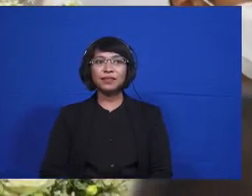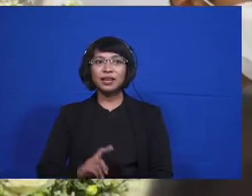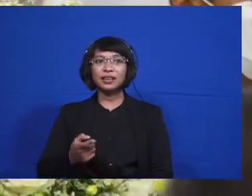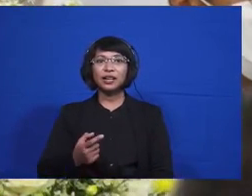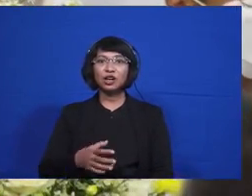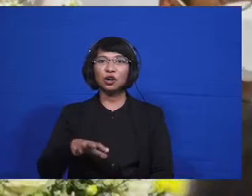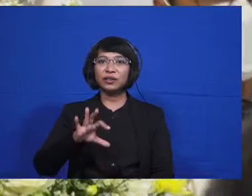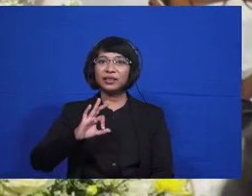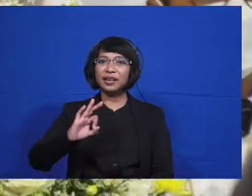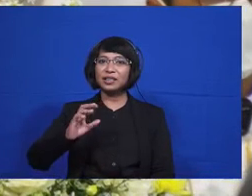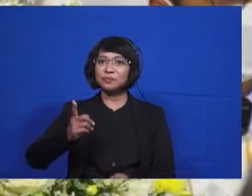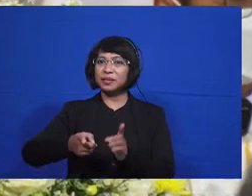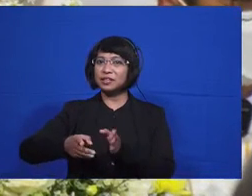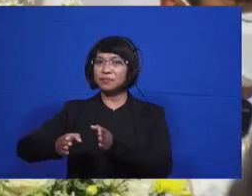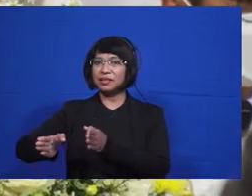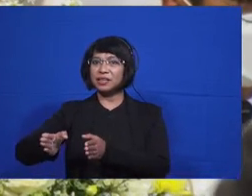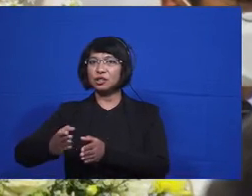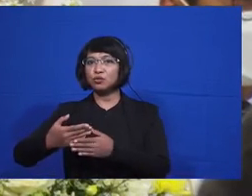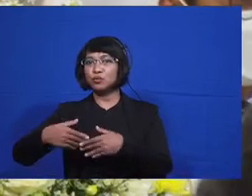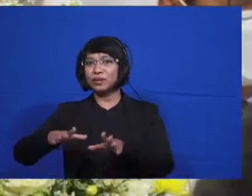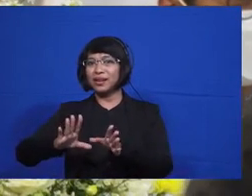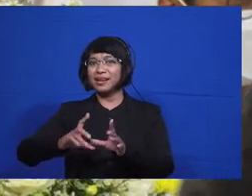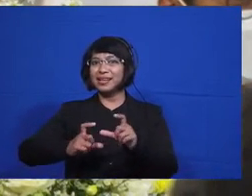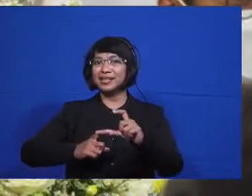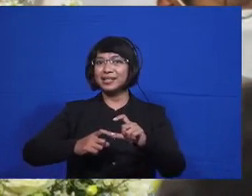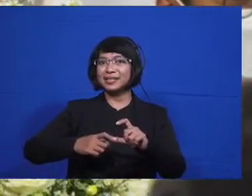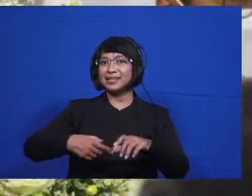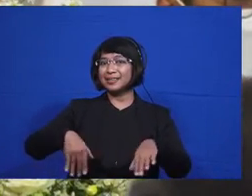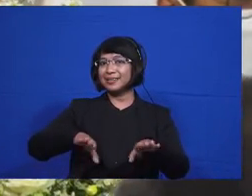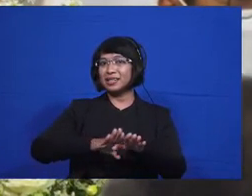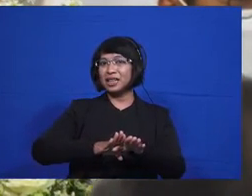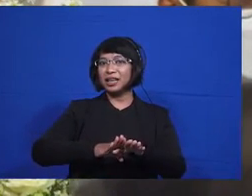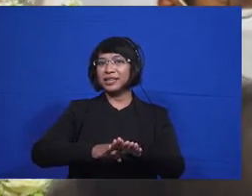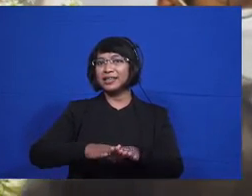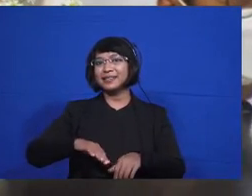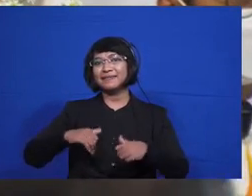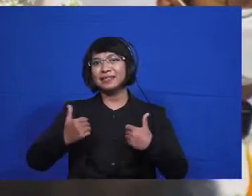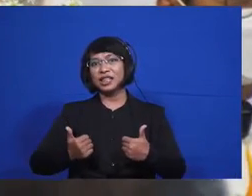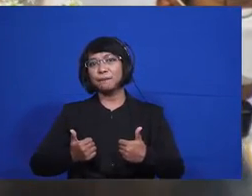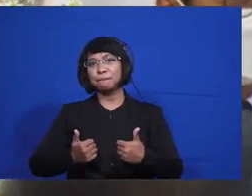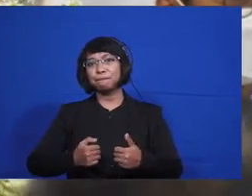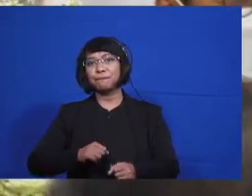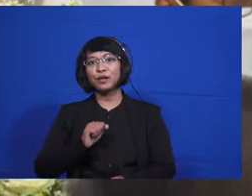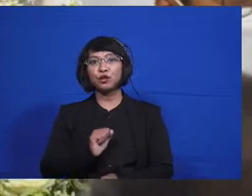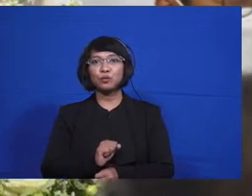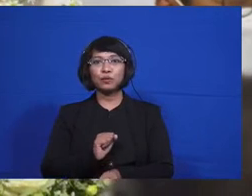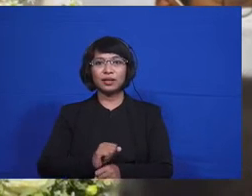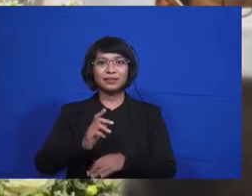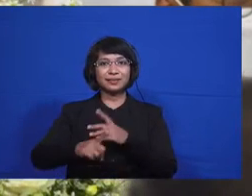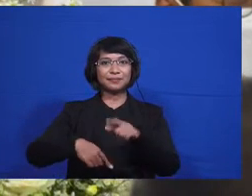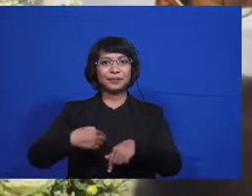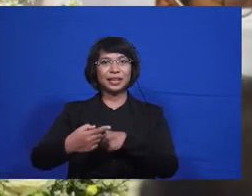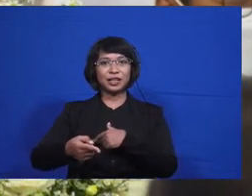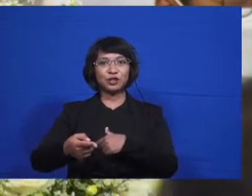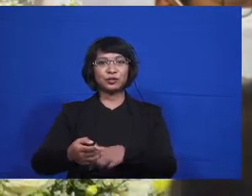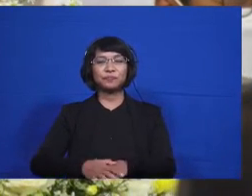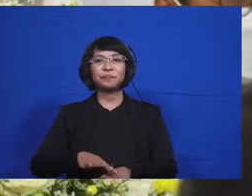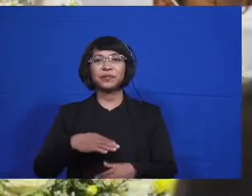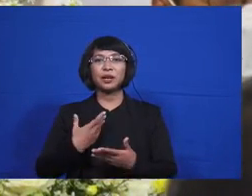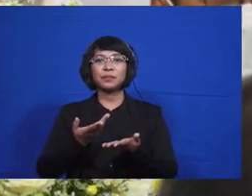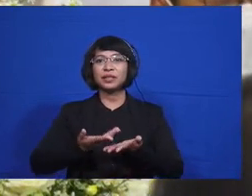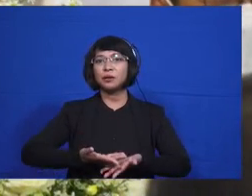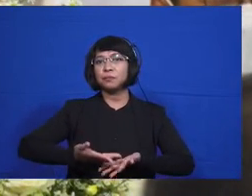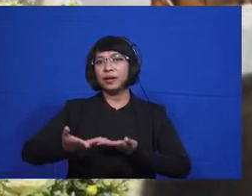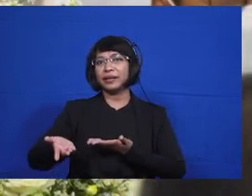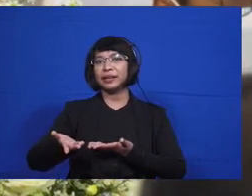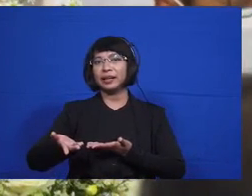ordinaris masing-masing bahwa sudah selesai dan siap untuk perutusan lebih lanjut. Maka akan kami sampaikan